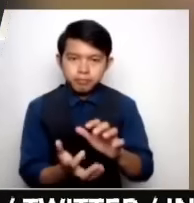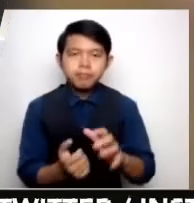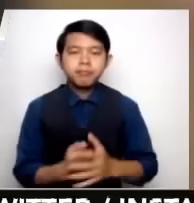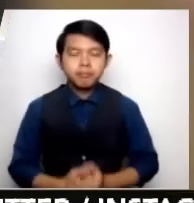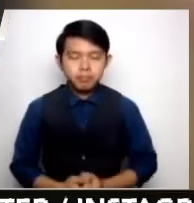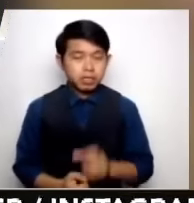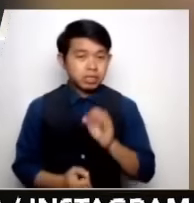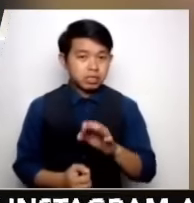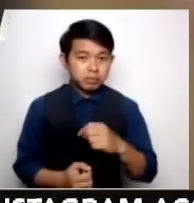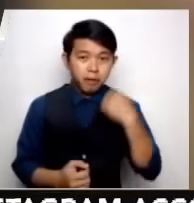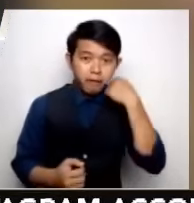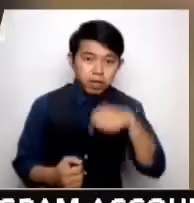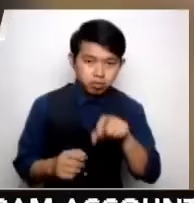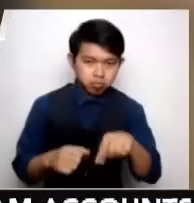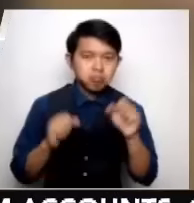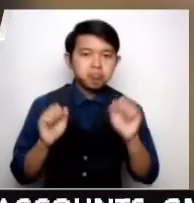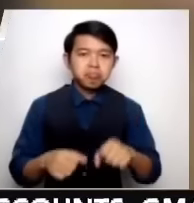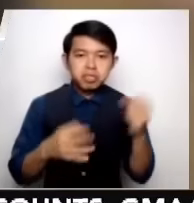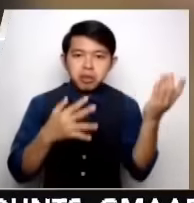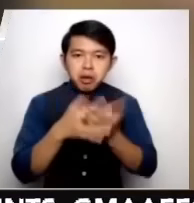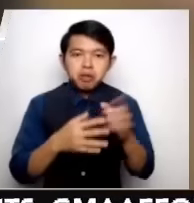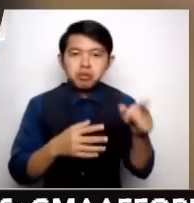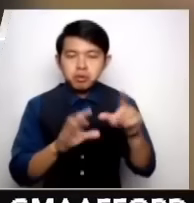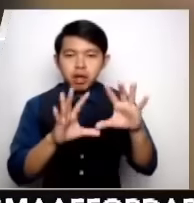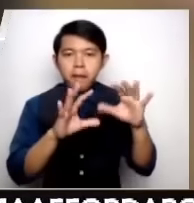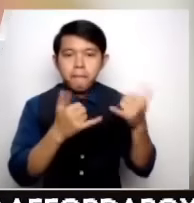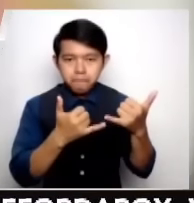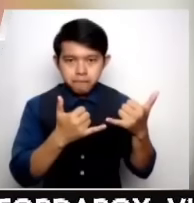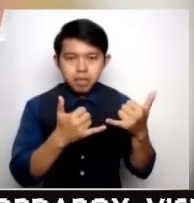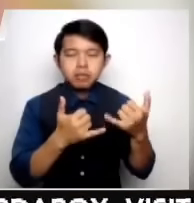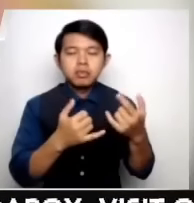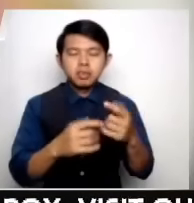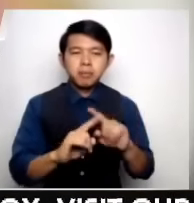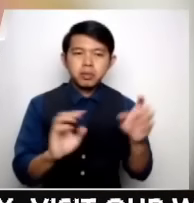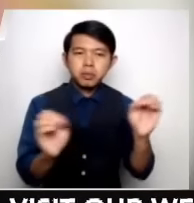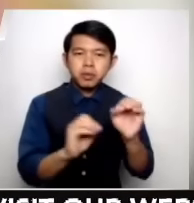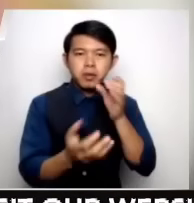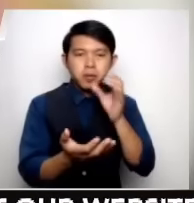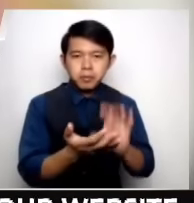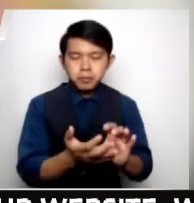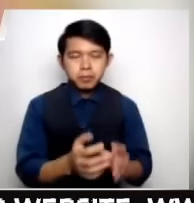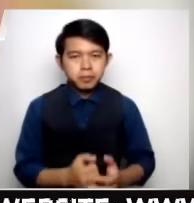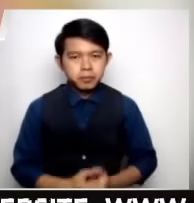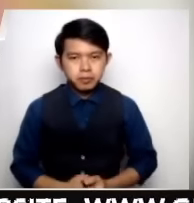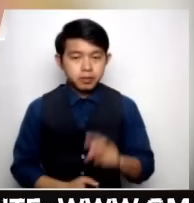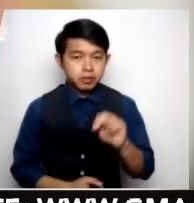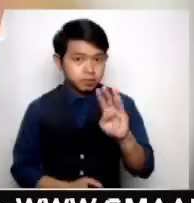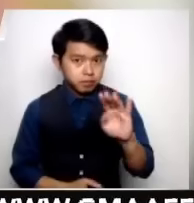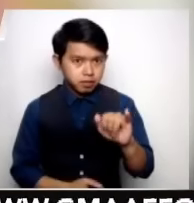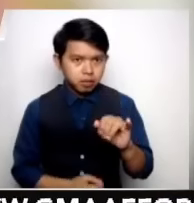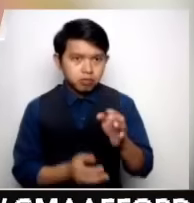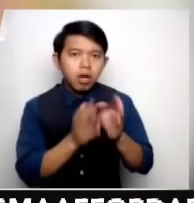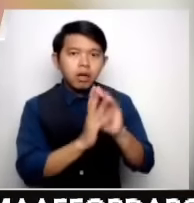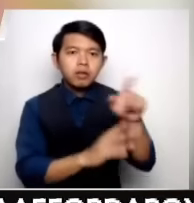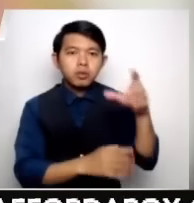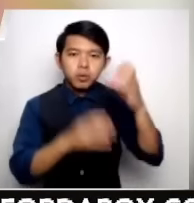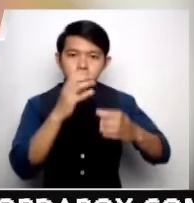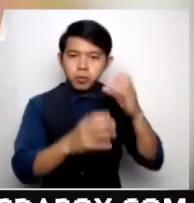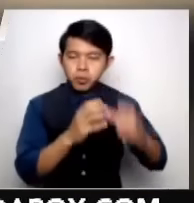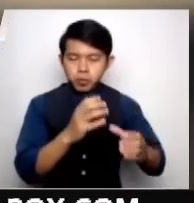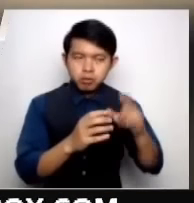unfair competition ang kumpanyang sinalakay na wala pa rin pahayag. Hihilingin din daw ng NBI sa korte na maglabas ng kautusan